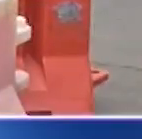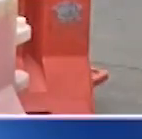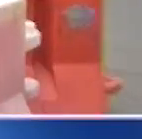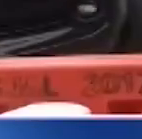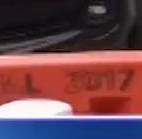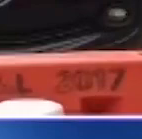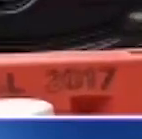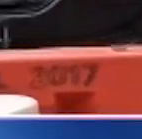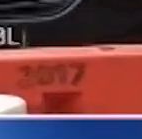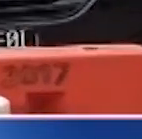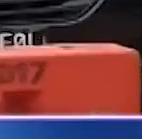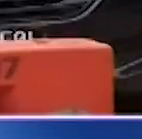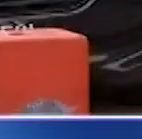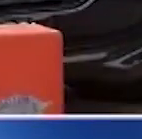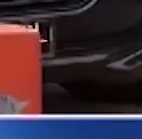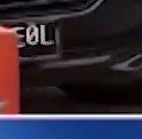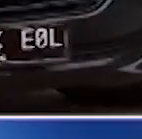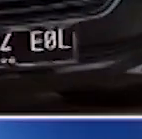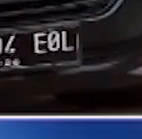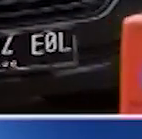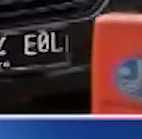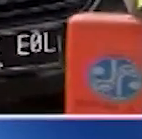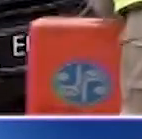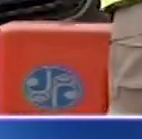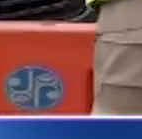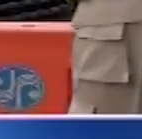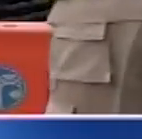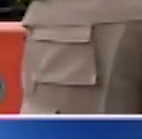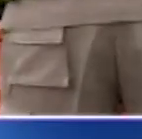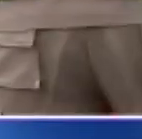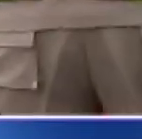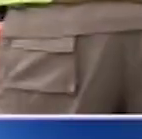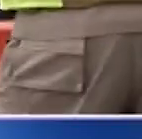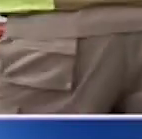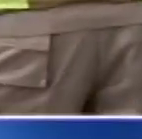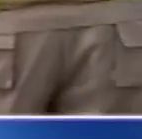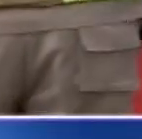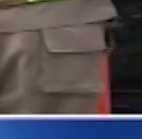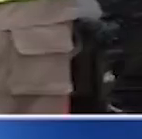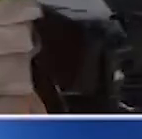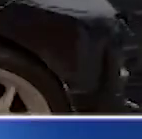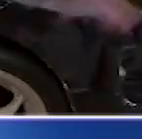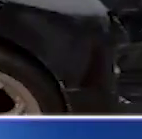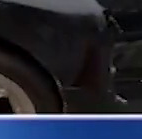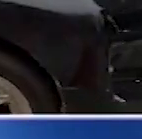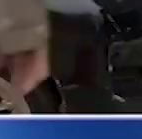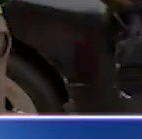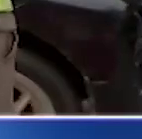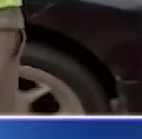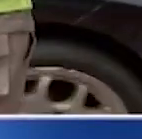di bawah patung Tugu Pemuda. Dan bisa dilihat di layar televisi Anda, ada beberapa pengendara yang bisa